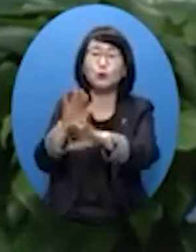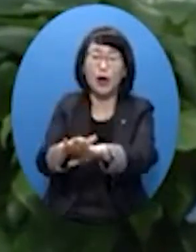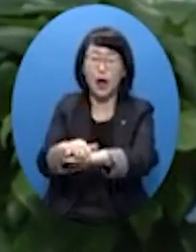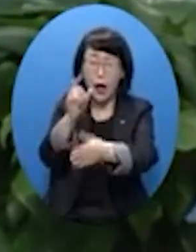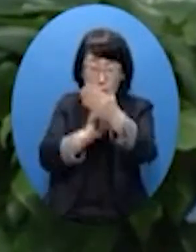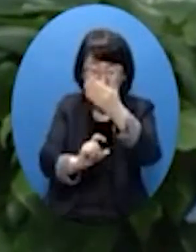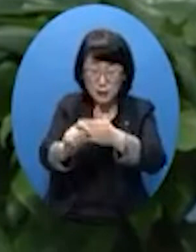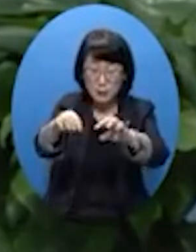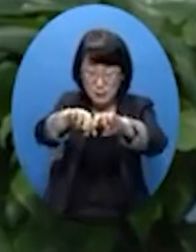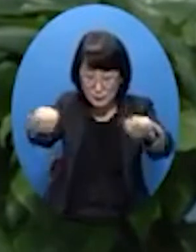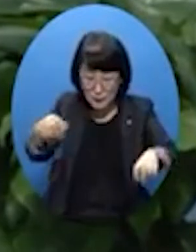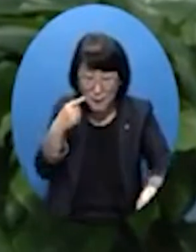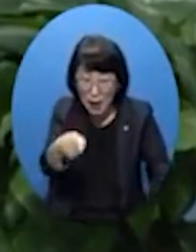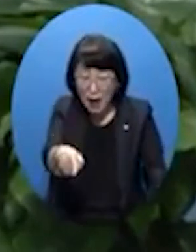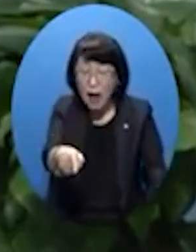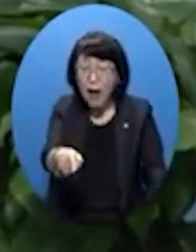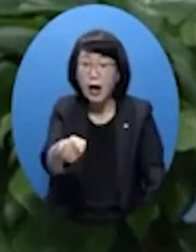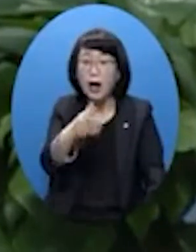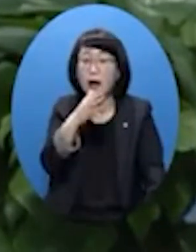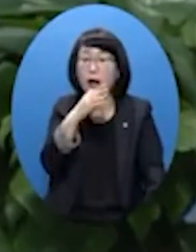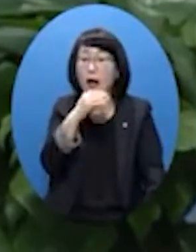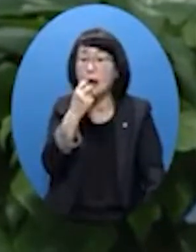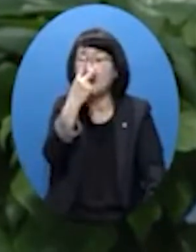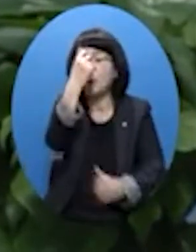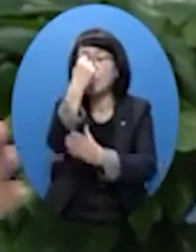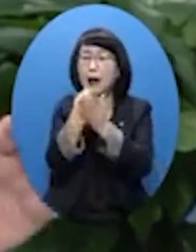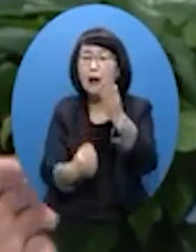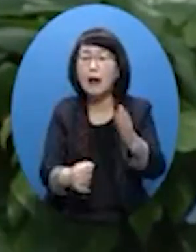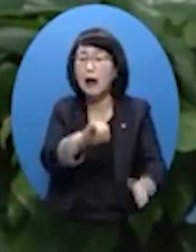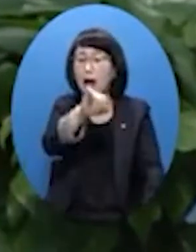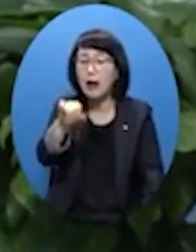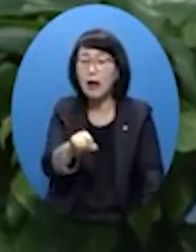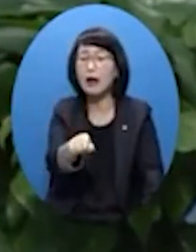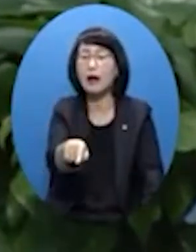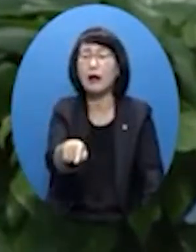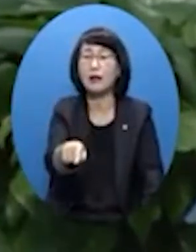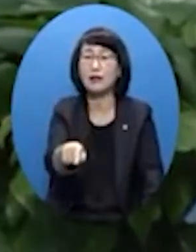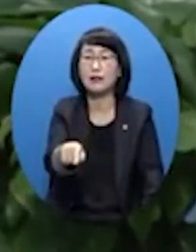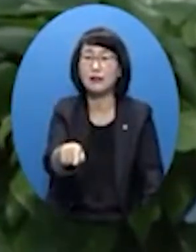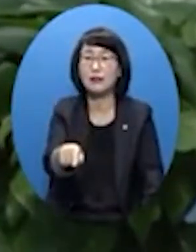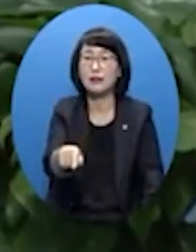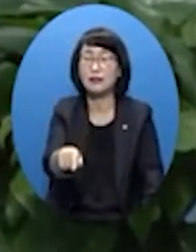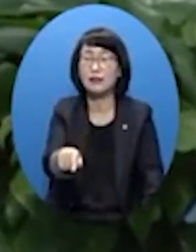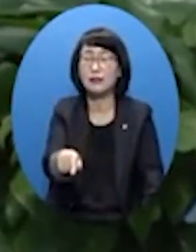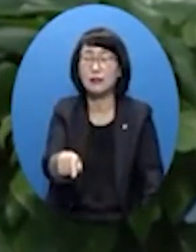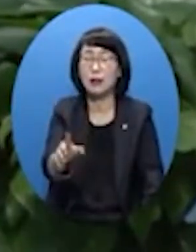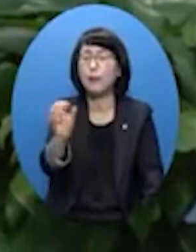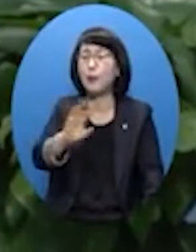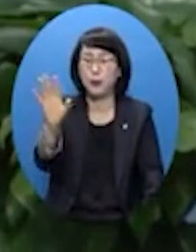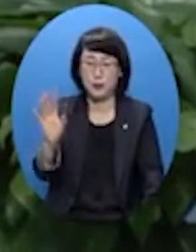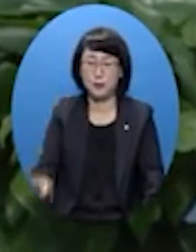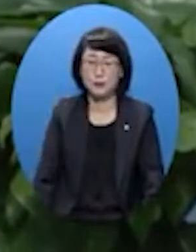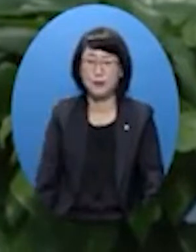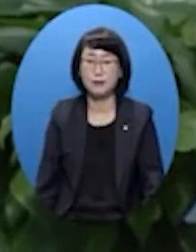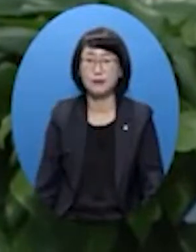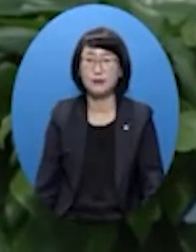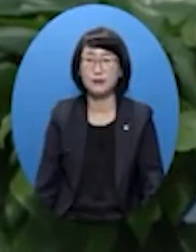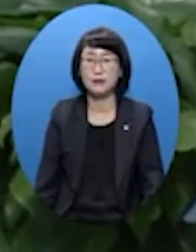다음날 아침 오니까 그 쌓아 어떻게 다 본래가 쓰고 써모 쓰게 되었습니다